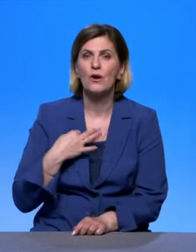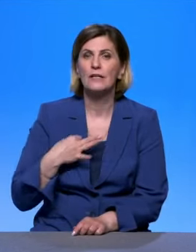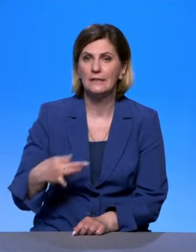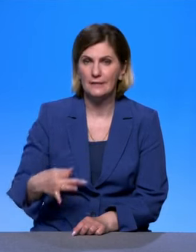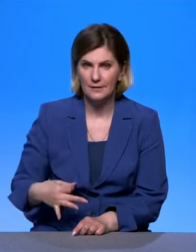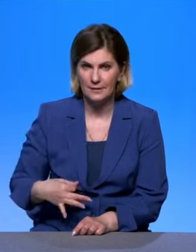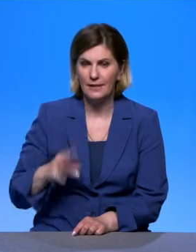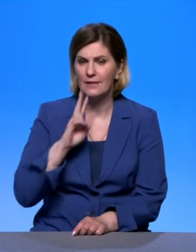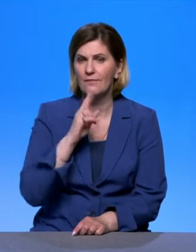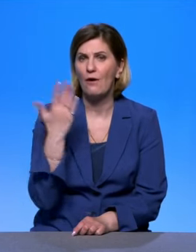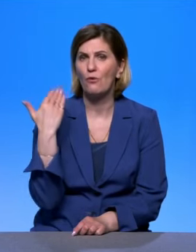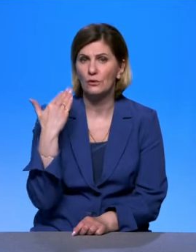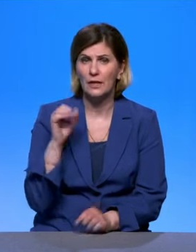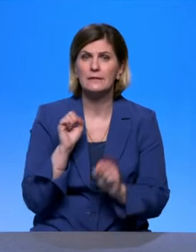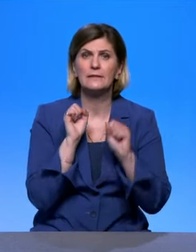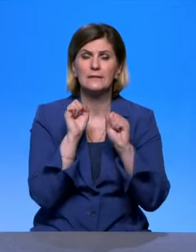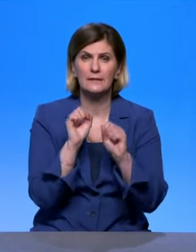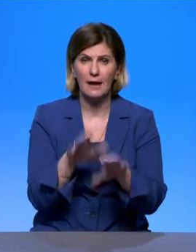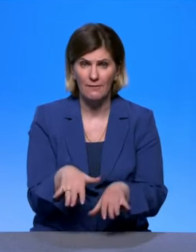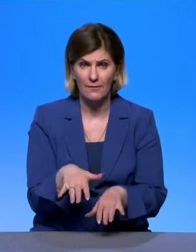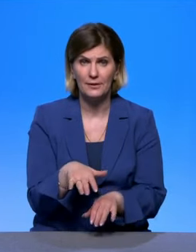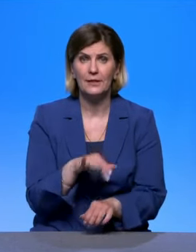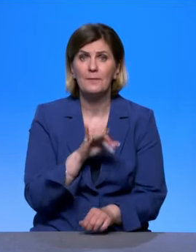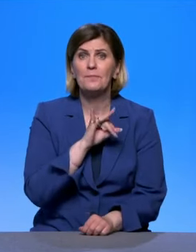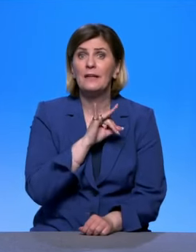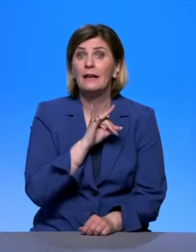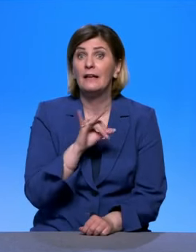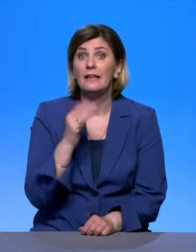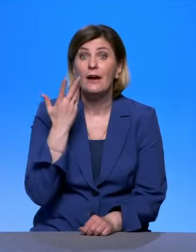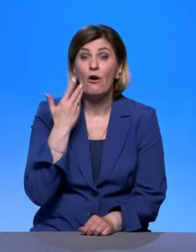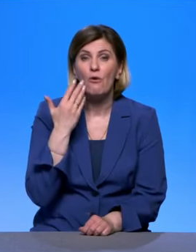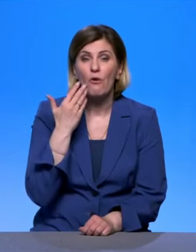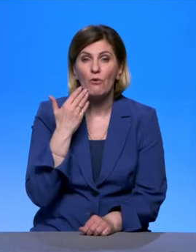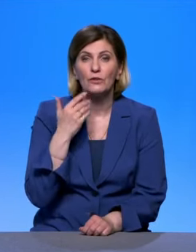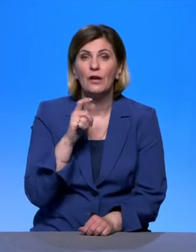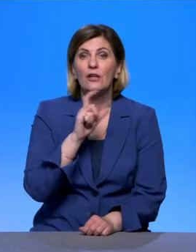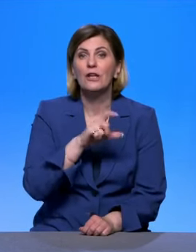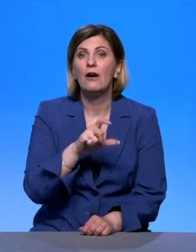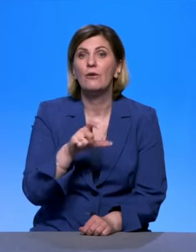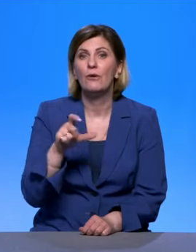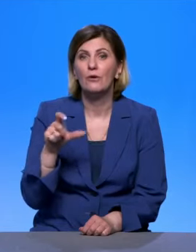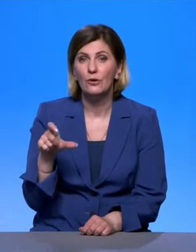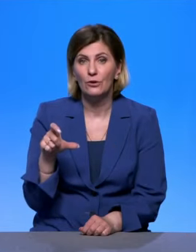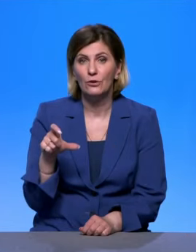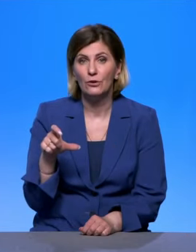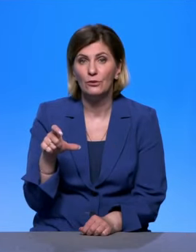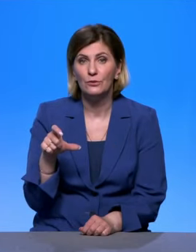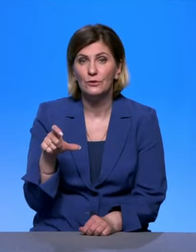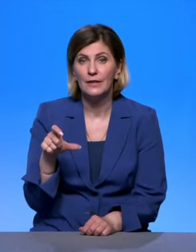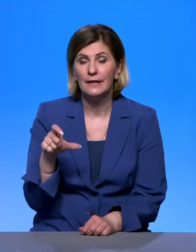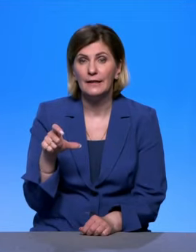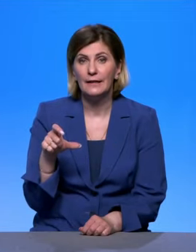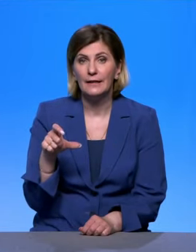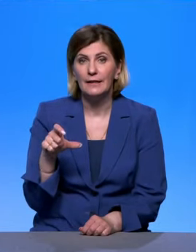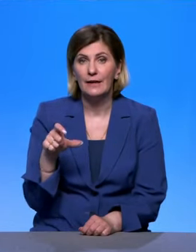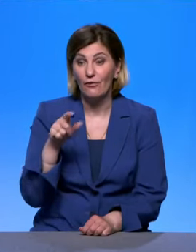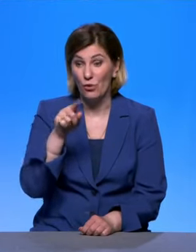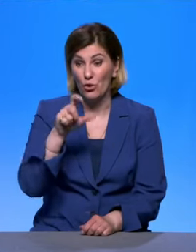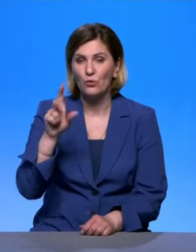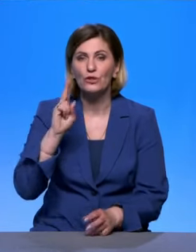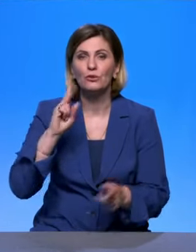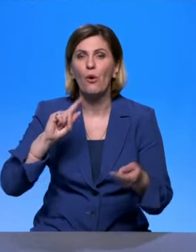два года назад сдавал. И когда люди они против ЕГЭ. Я